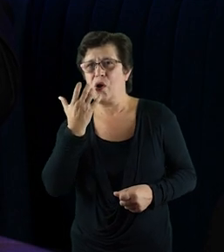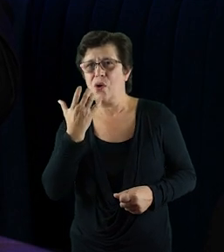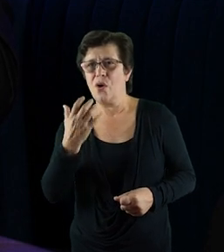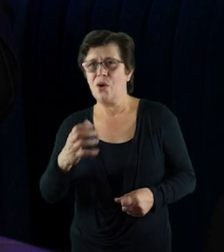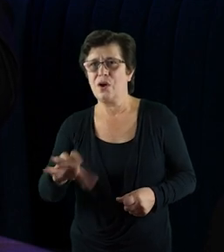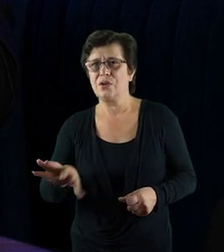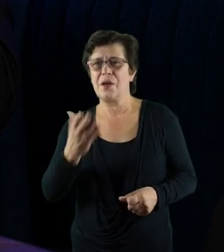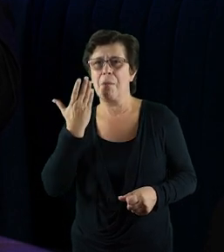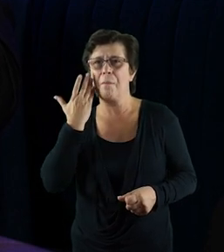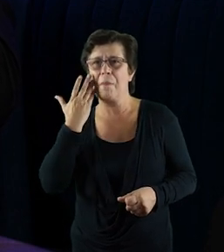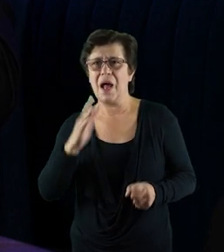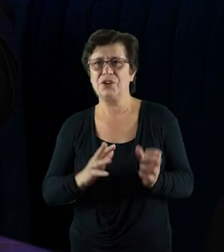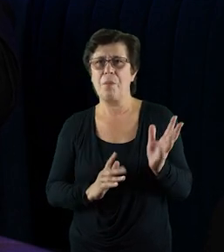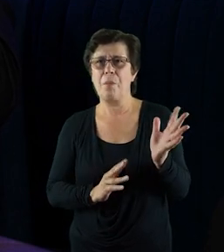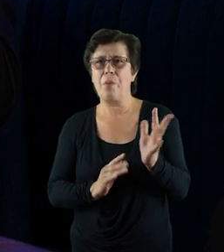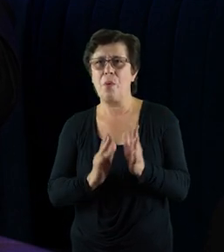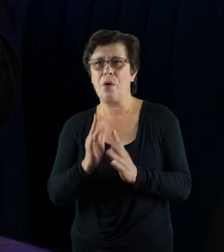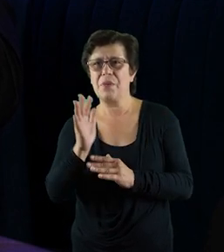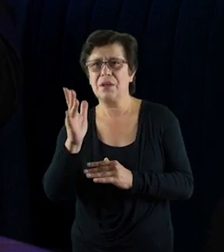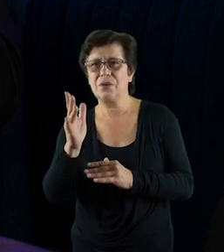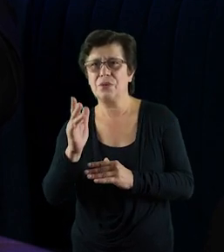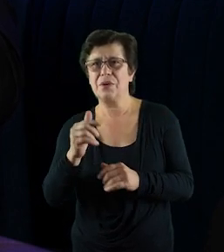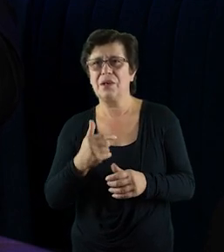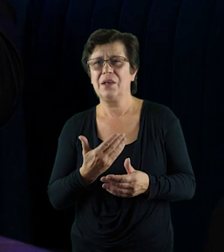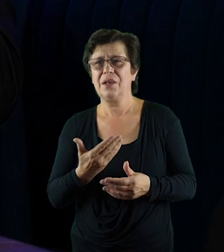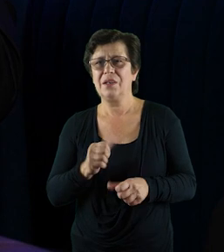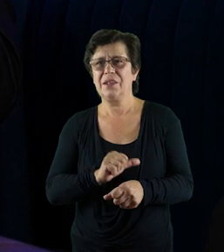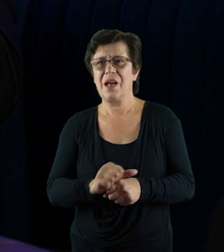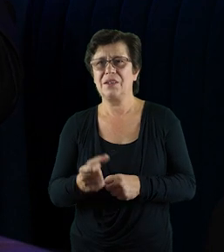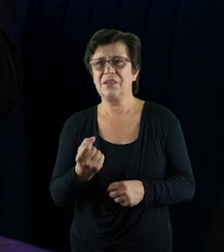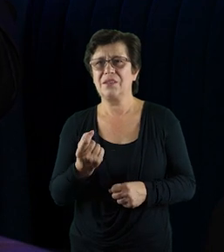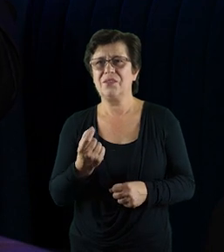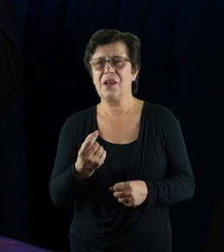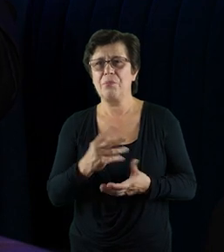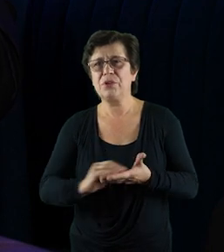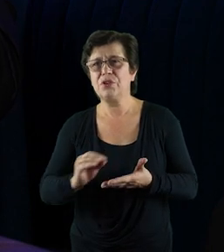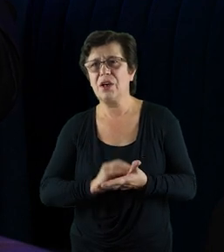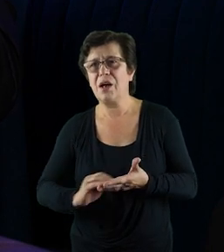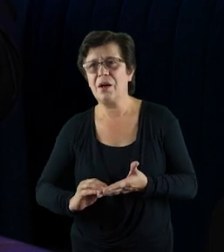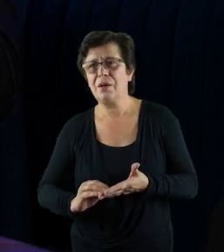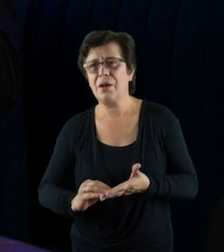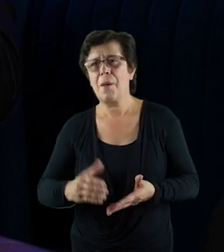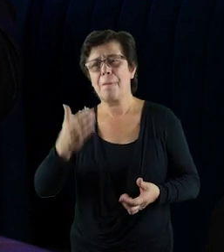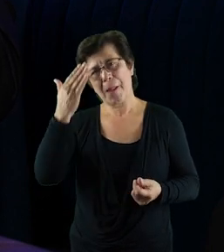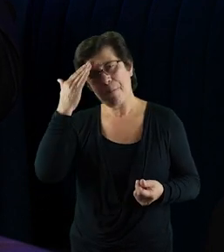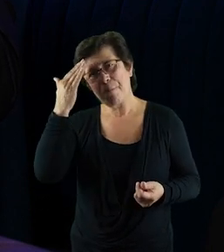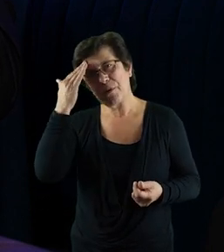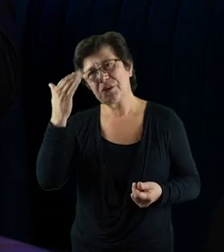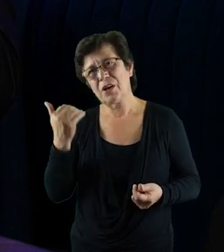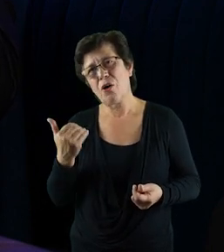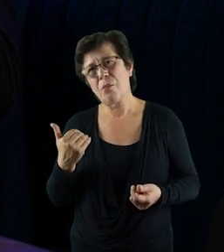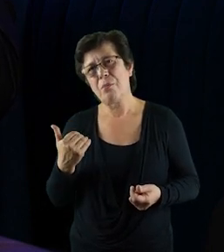takie bardziej płomienne. I w końcu dochodzi do takiego momentu, gdzie on mówi, pisze, że poznałby